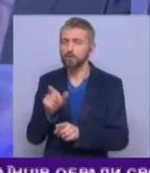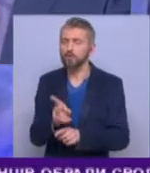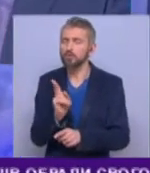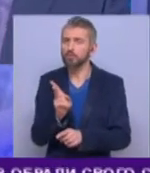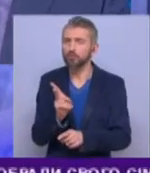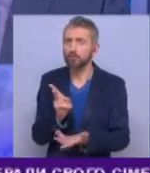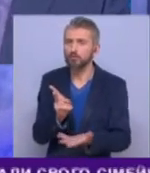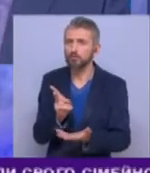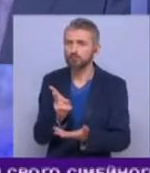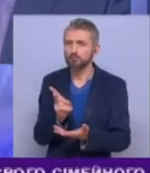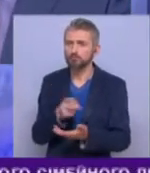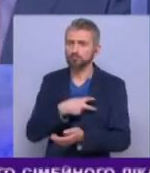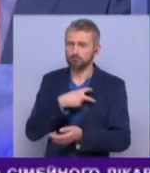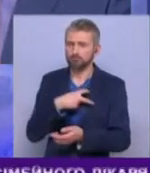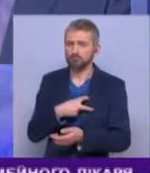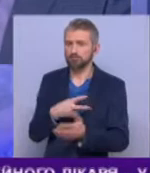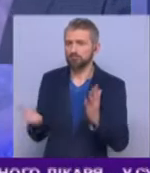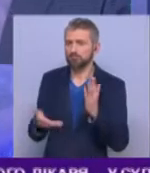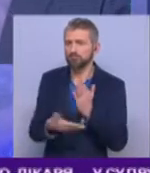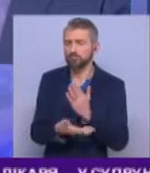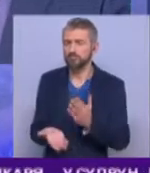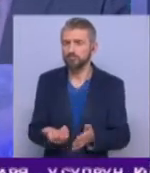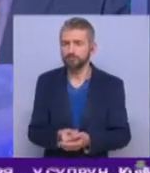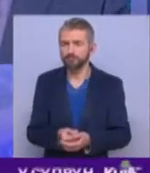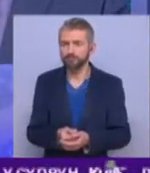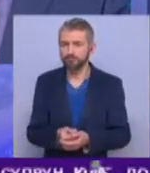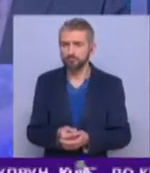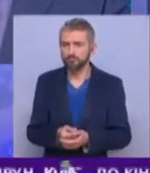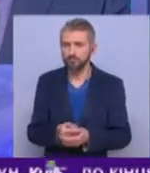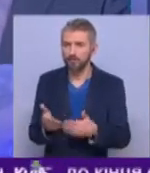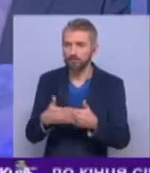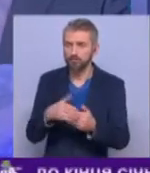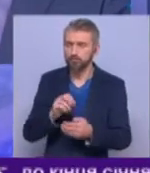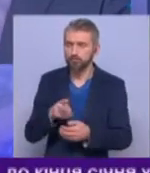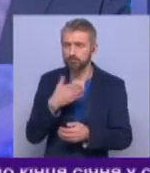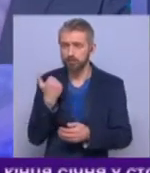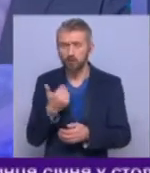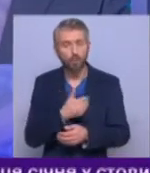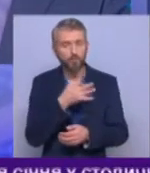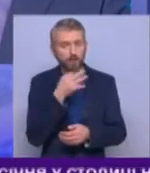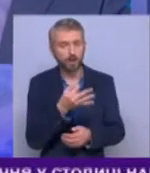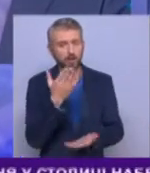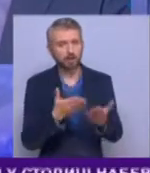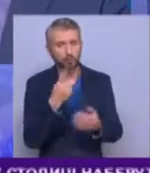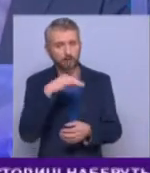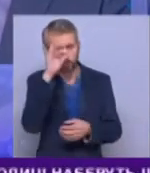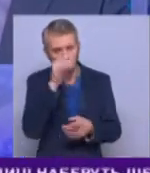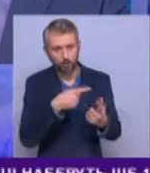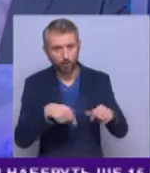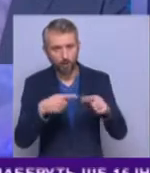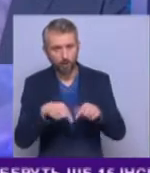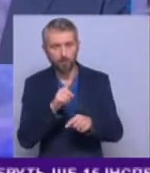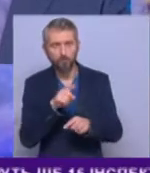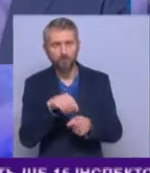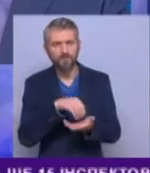таки пішла на такий крок? Якось передбачено законодавство? Ну, перш за все, хочу сказати, якщо правоохоронні органи, так,